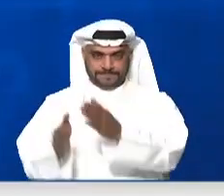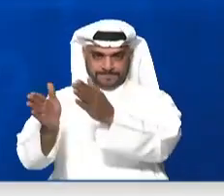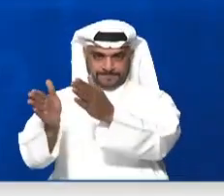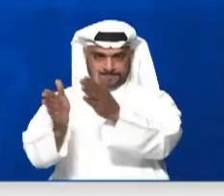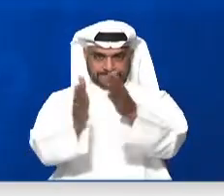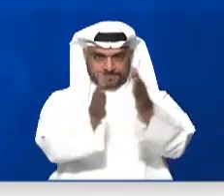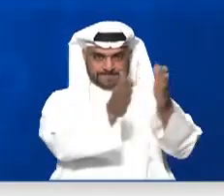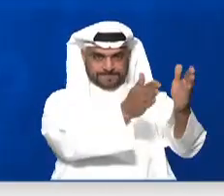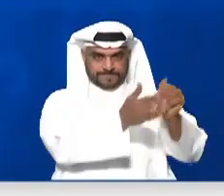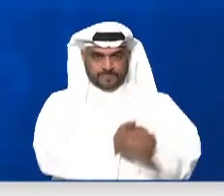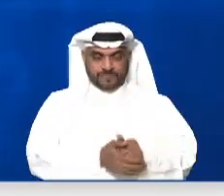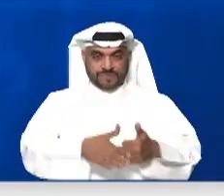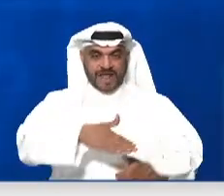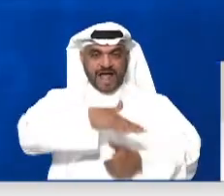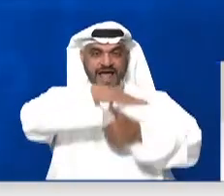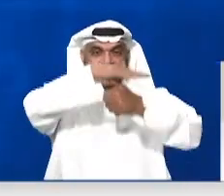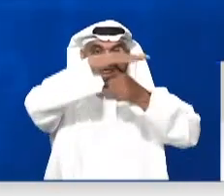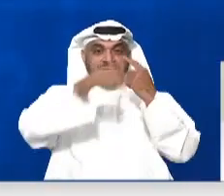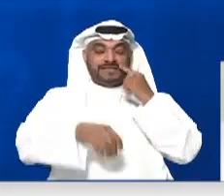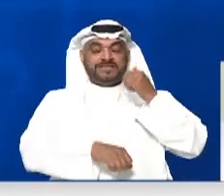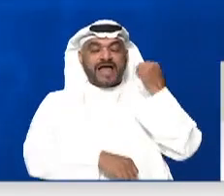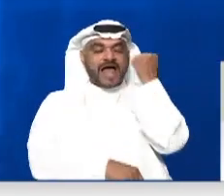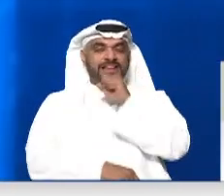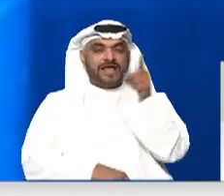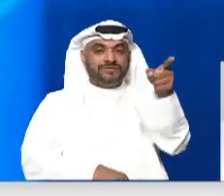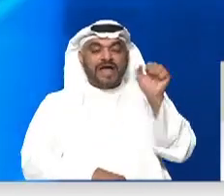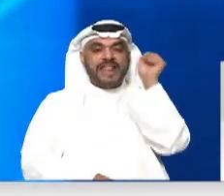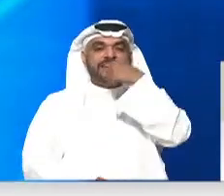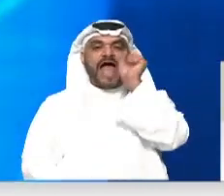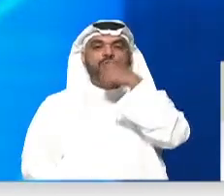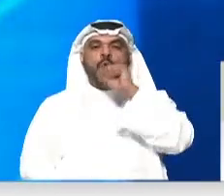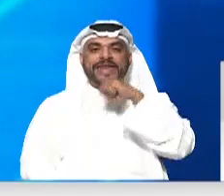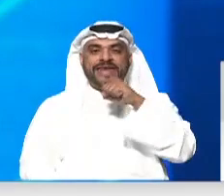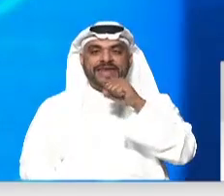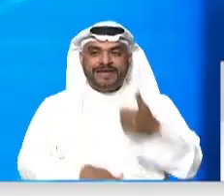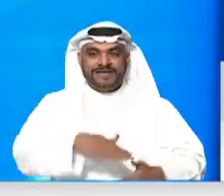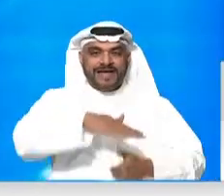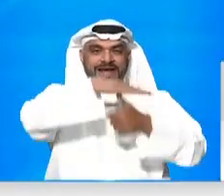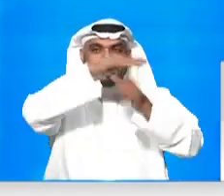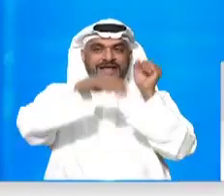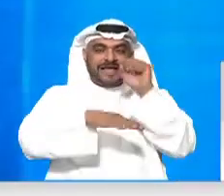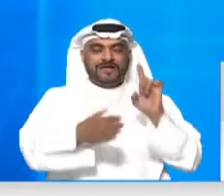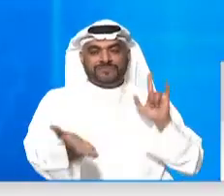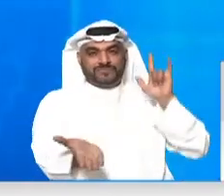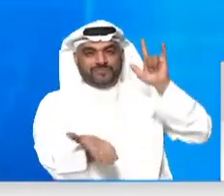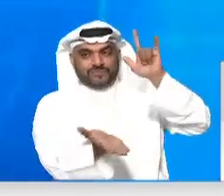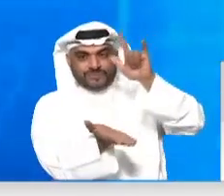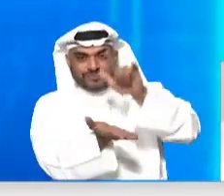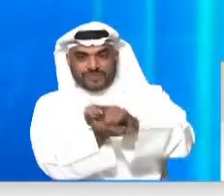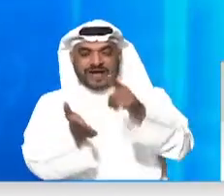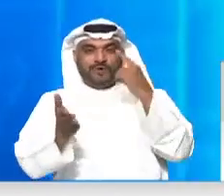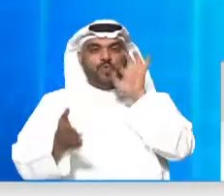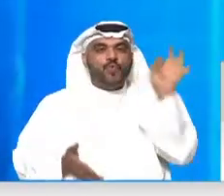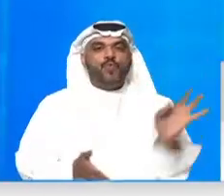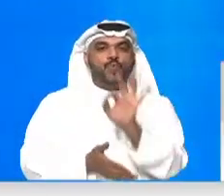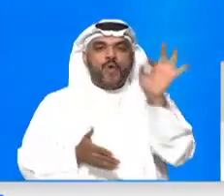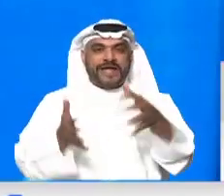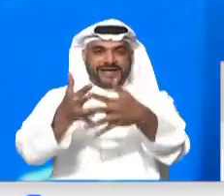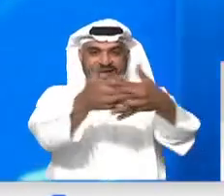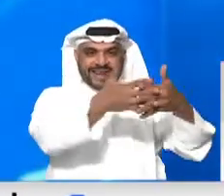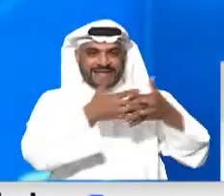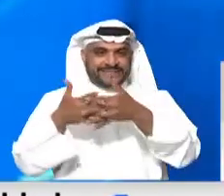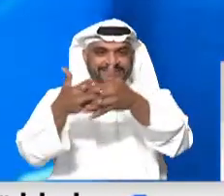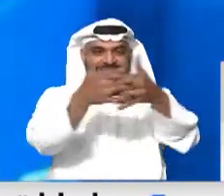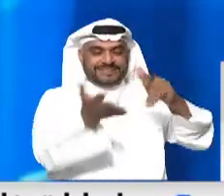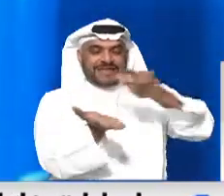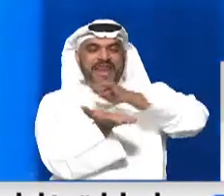وصلت رئيسة تايوان تساي إنغ وين أمس إلى نيويورك في زيارة أثارت حفيظة بكين، التي توعدت برد انتقامي